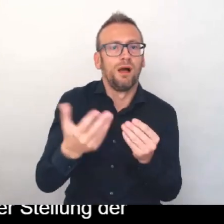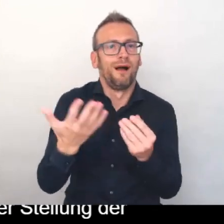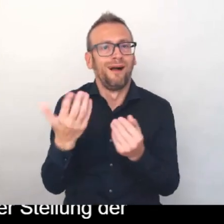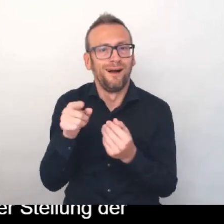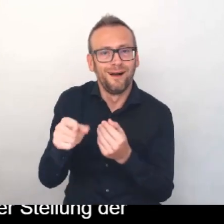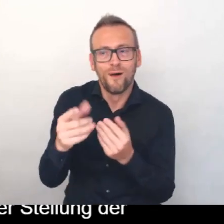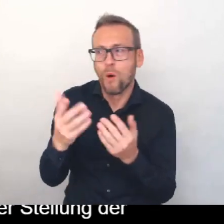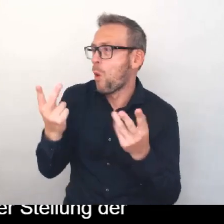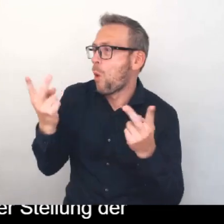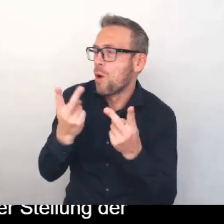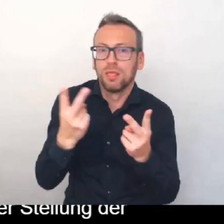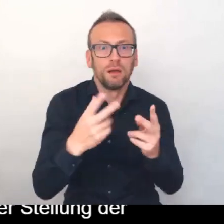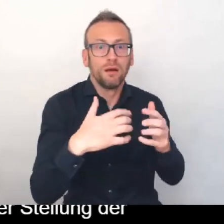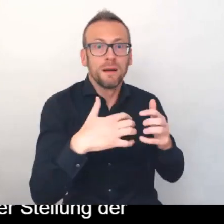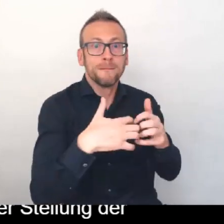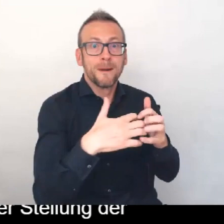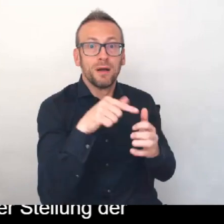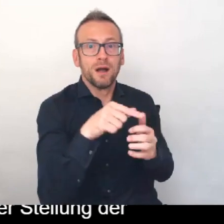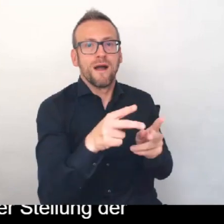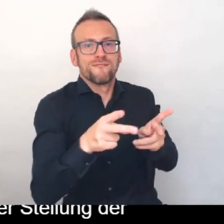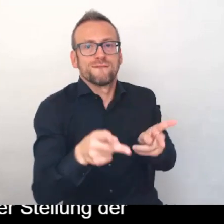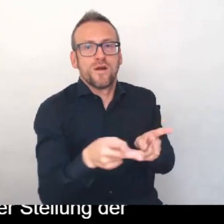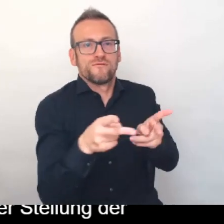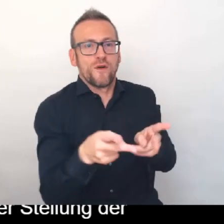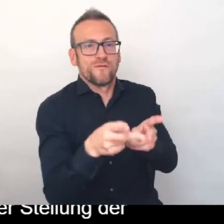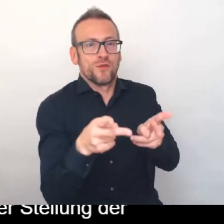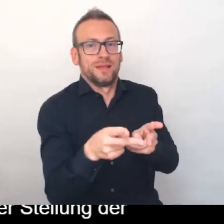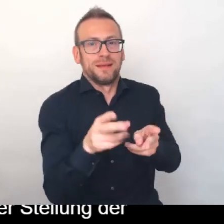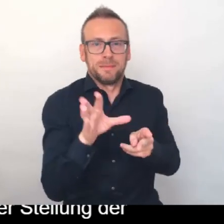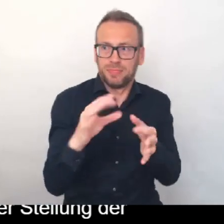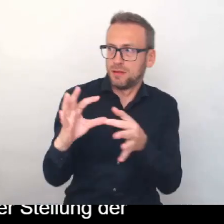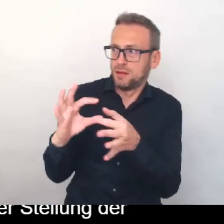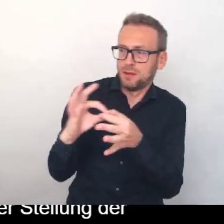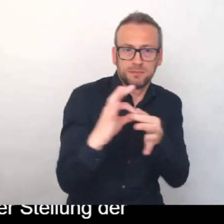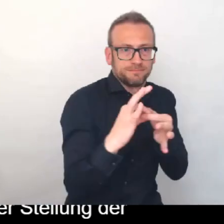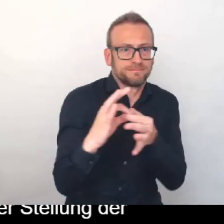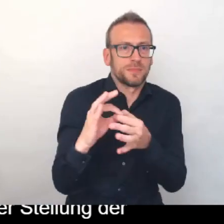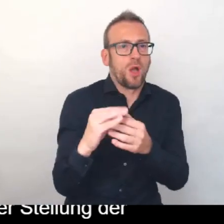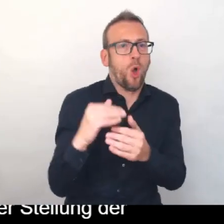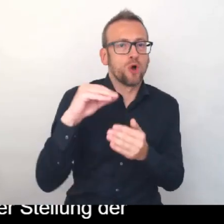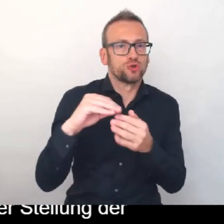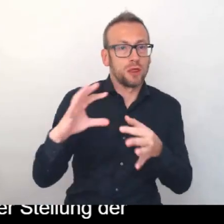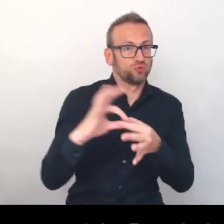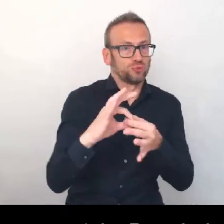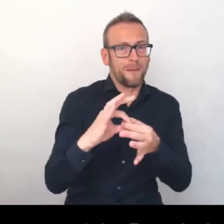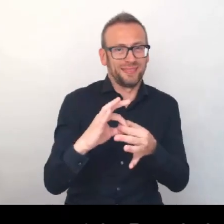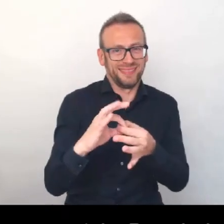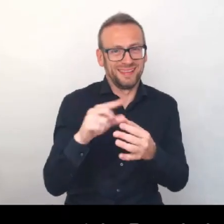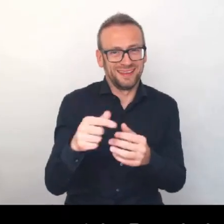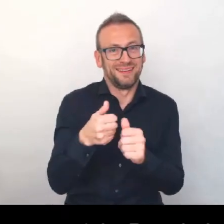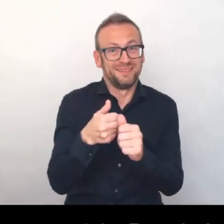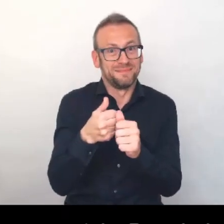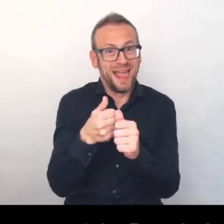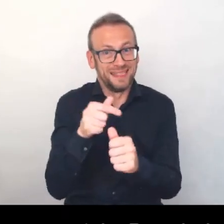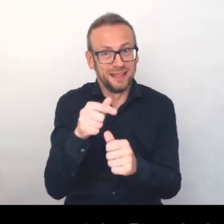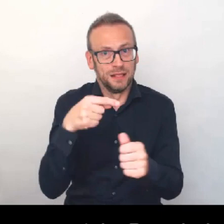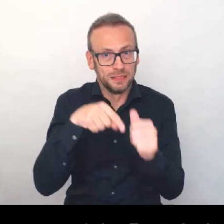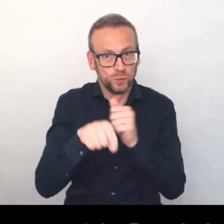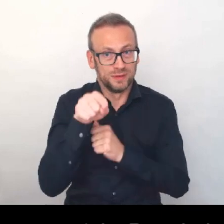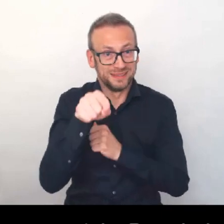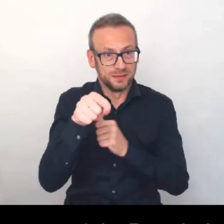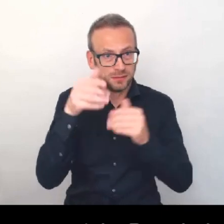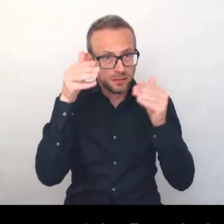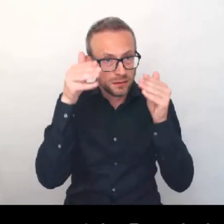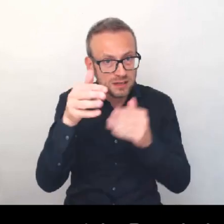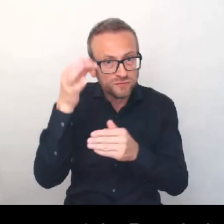Und Herr Siebler, Punkt 5, volle Freiheit für die Binnenorganisation. Bei dieser Expertenanhörung, die angesprochen wurde, wurde aber die